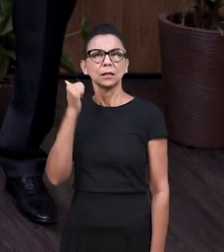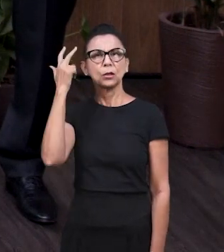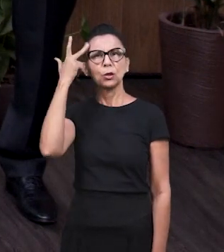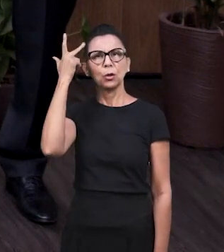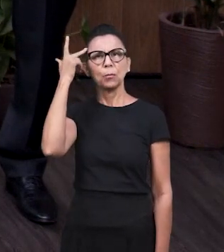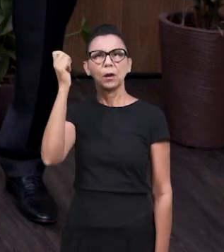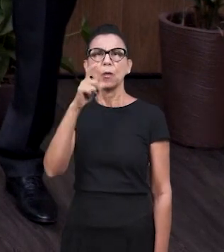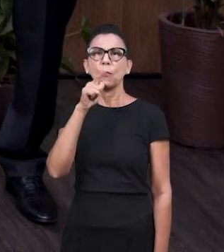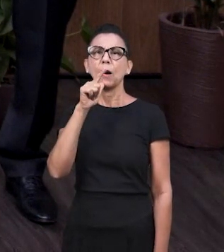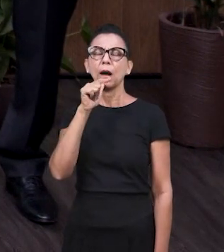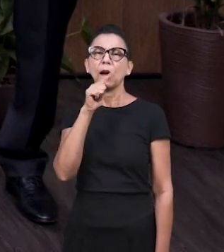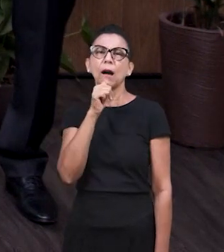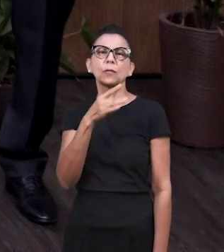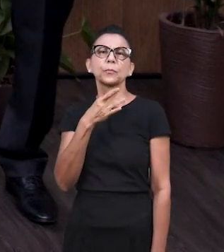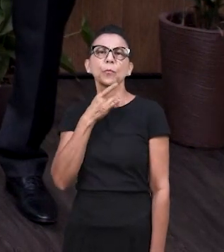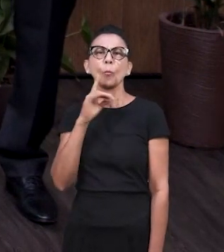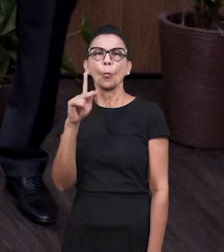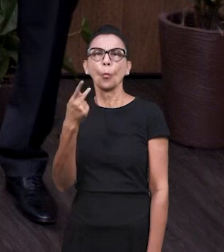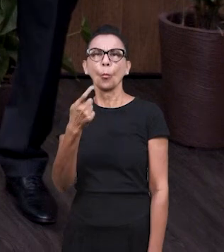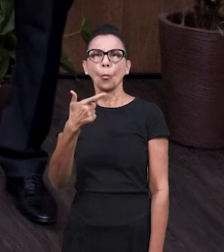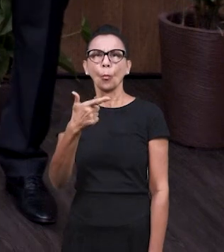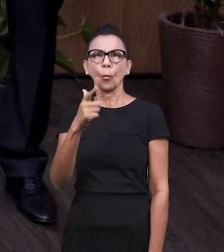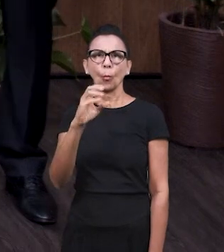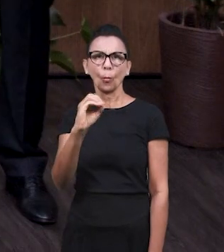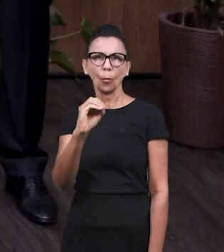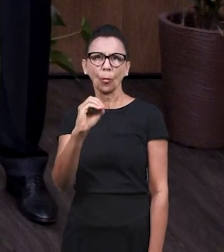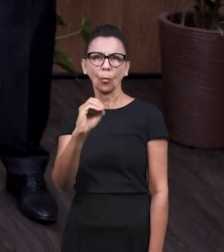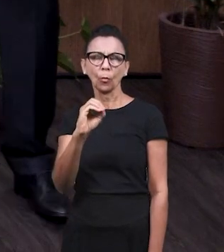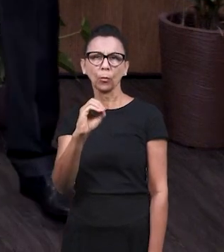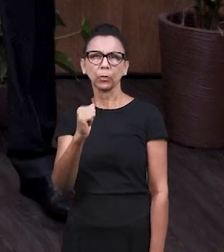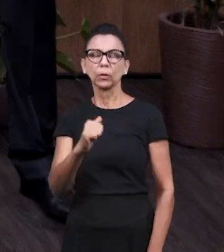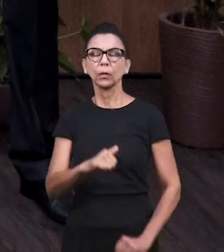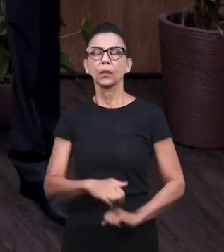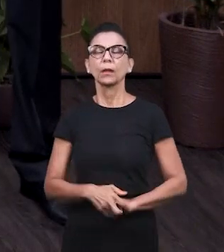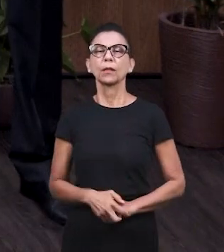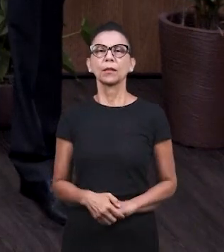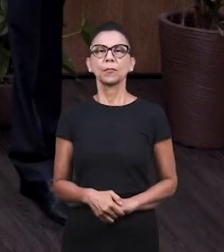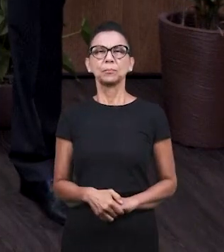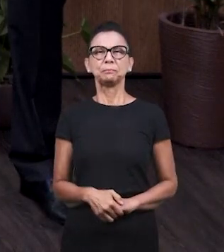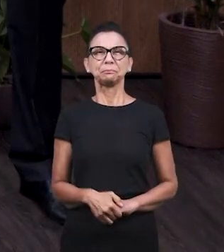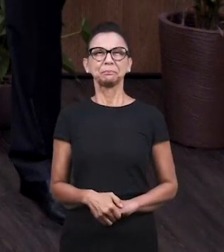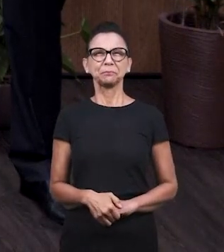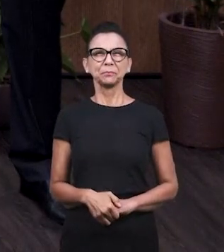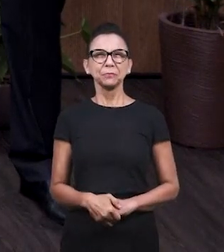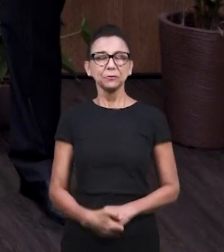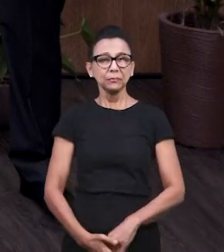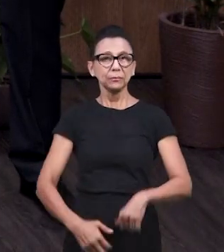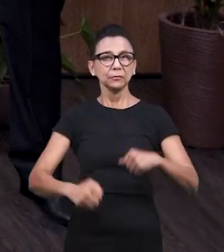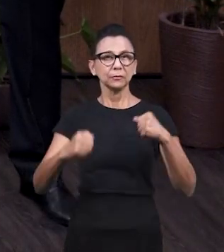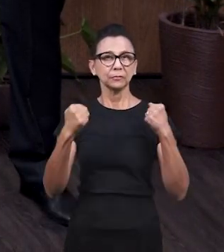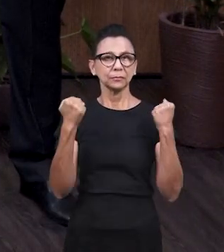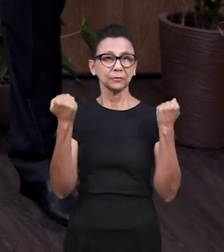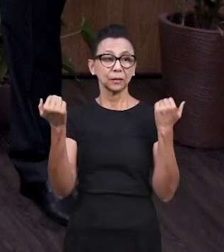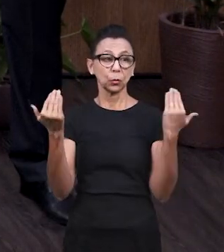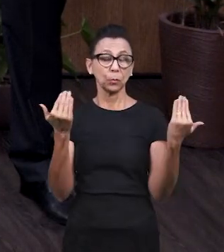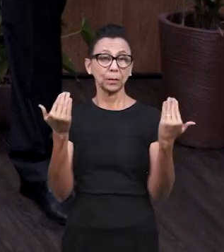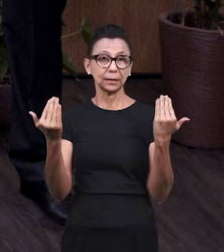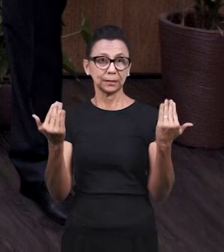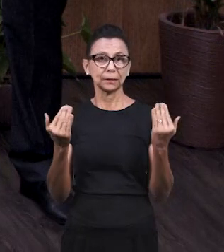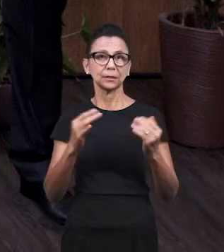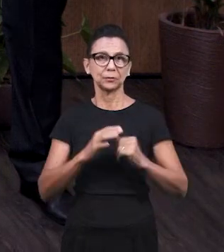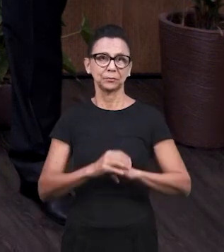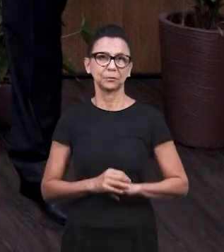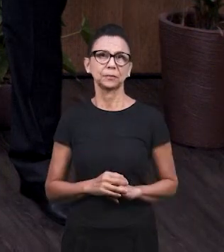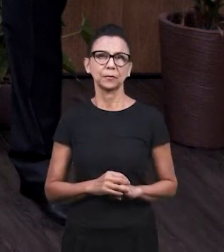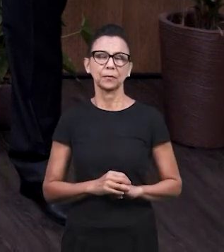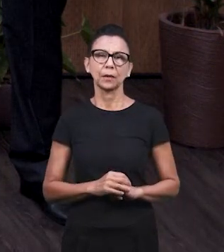avons déjà dit, l'eau du puits. Donc, un parallèle prophétique avec un monde qui comprend que l'Évangile